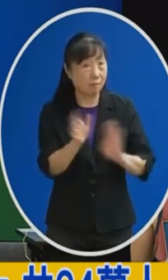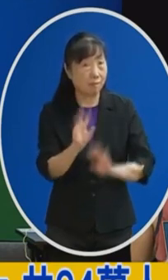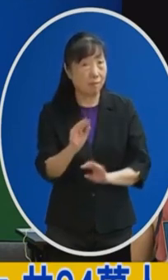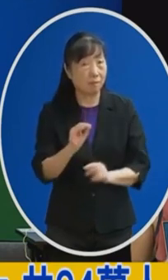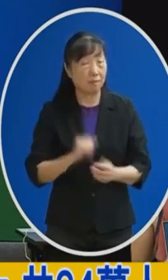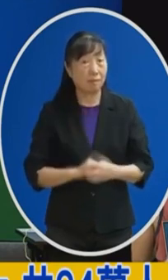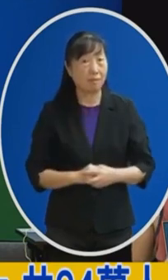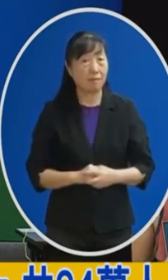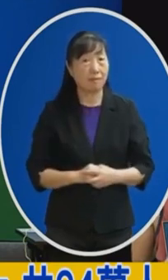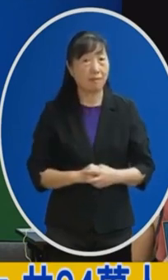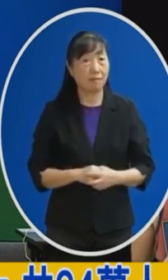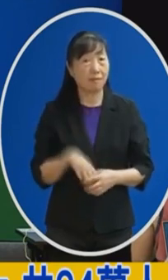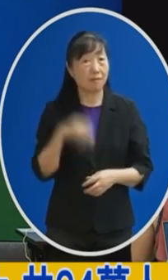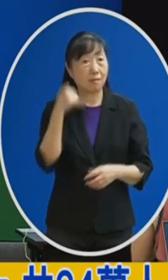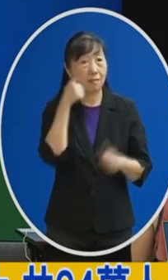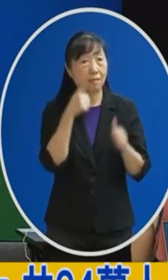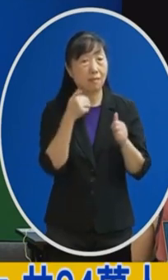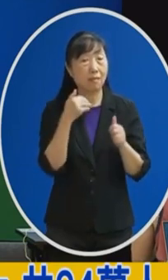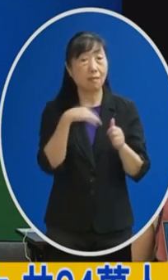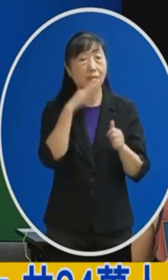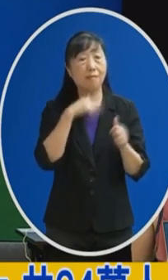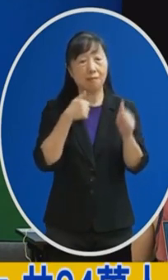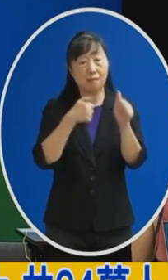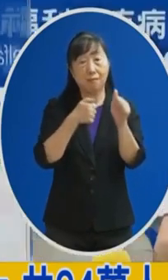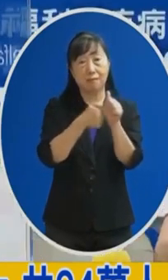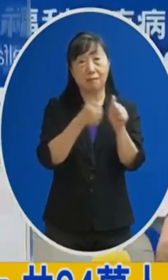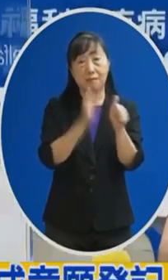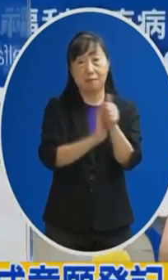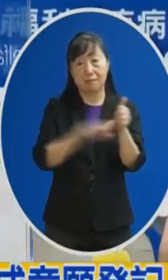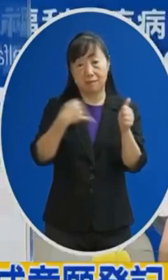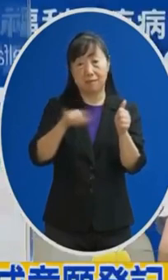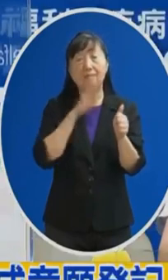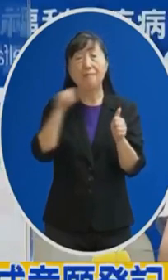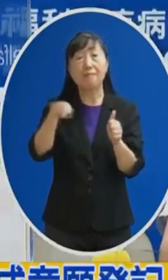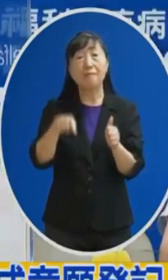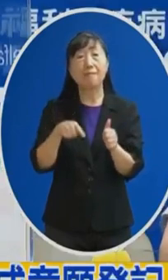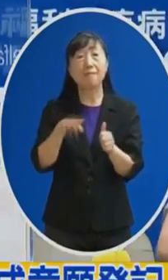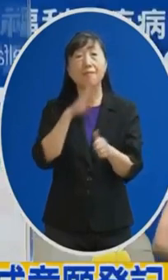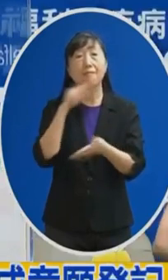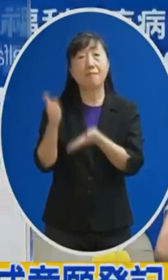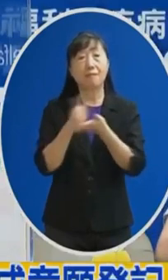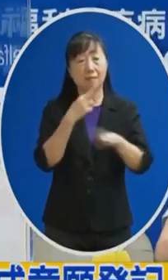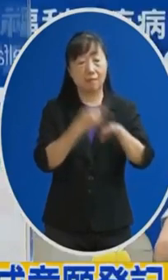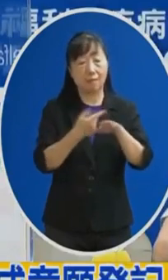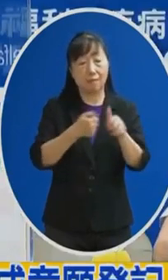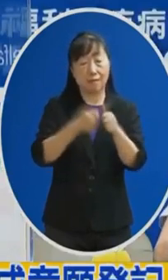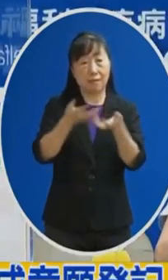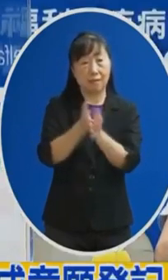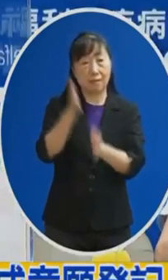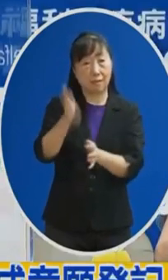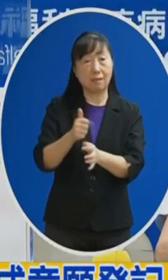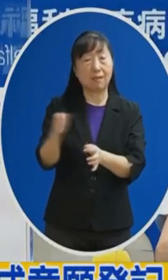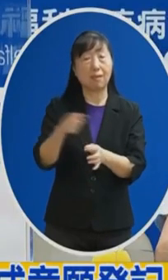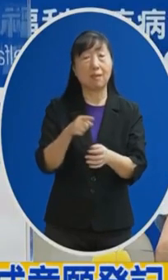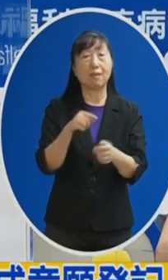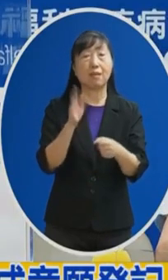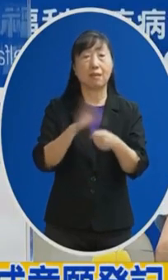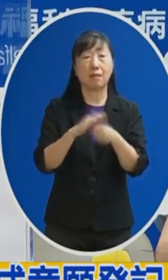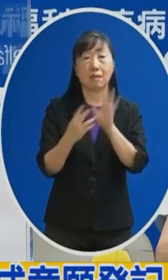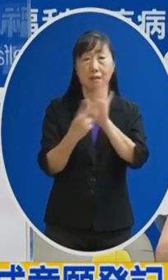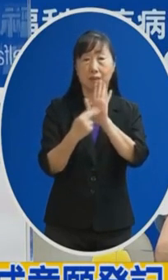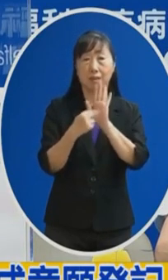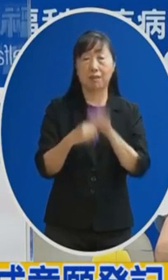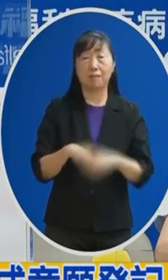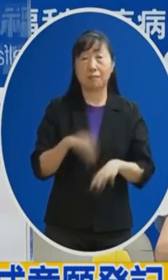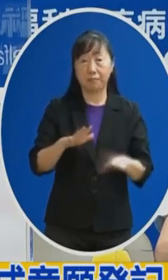谢。 好，等一下不良的部分我们再请庄副署长来说明哈。目前就全国了哈，